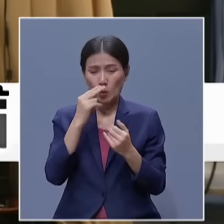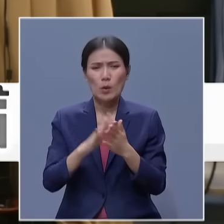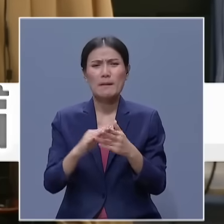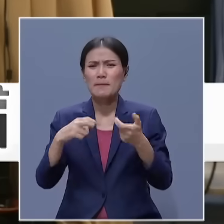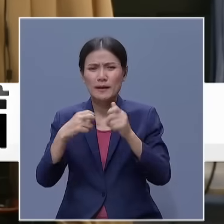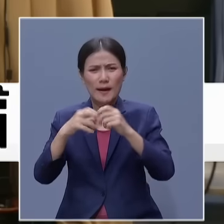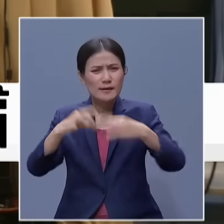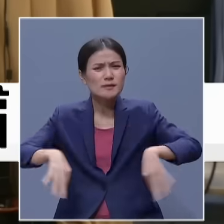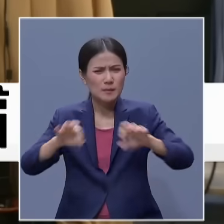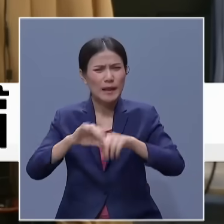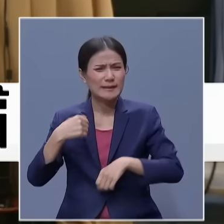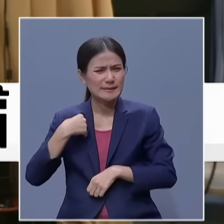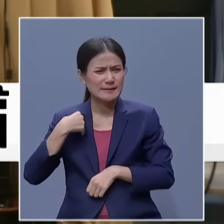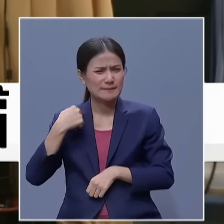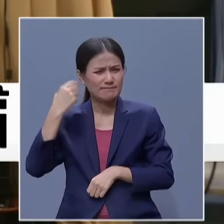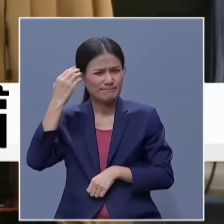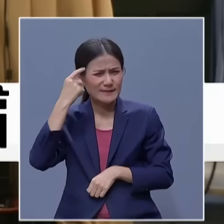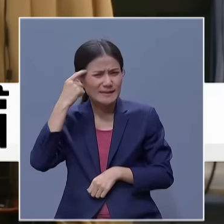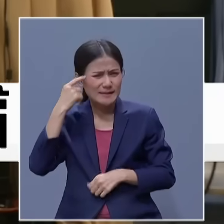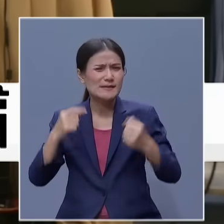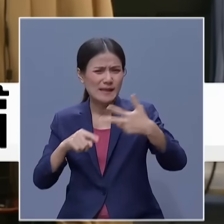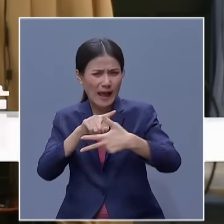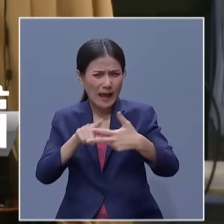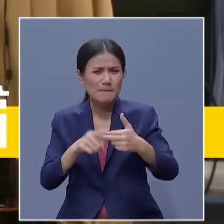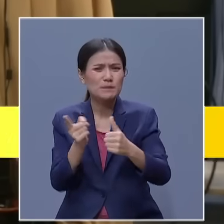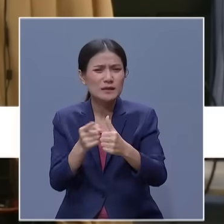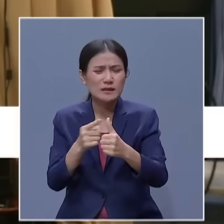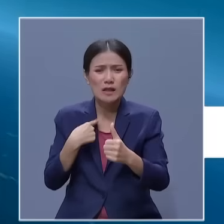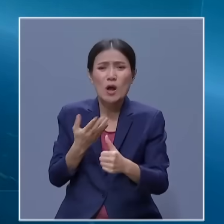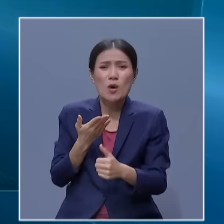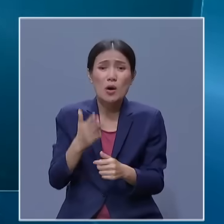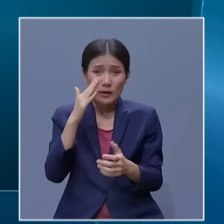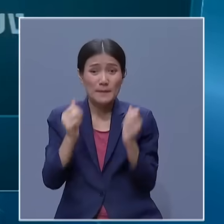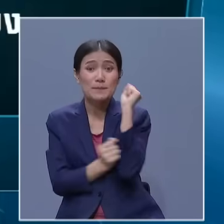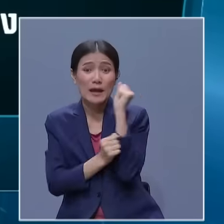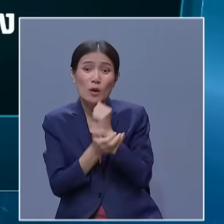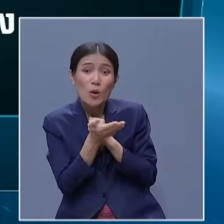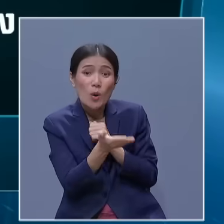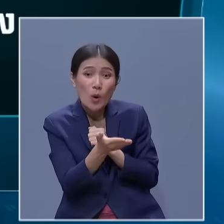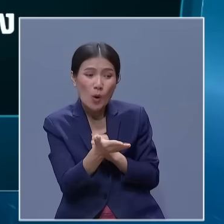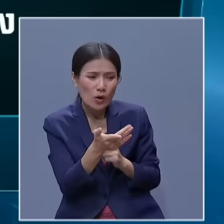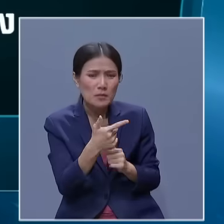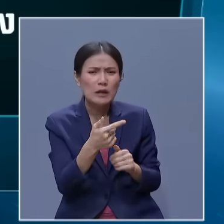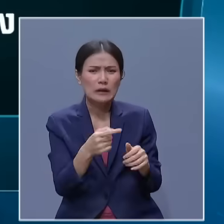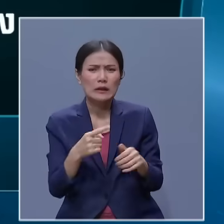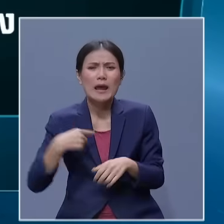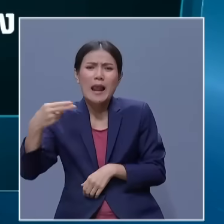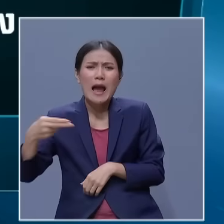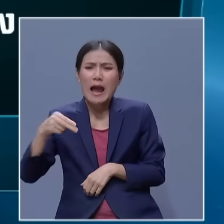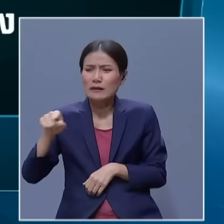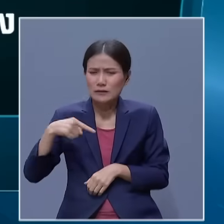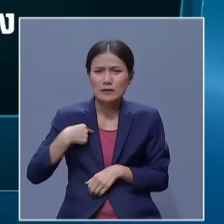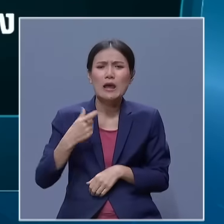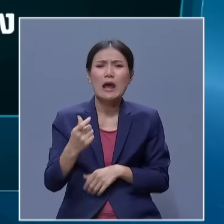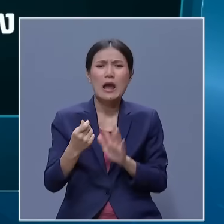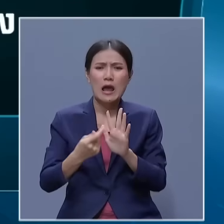เรื่องเรื่องแรกก็คือมีการขอย้ายจ่าอาร์ตที่บอกว่าจากสายตรวจรถยนต์ขอไปเป็นสายตรวจจักรยานยนต์ได้ไห ม